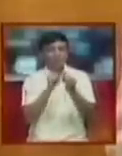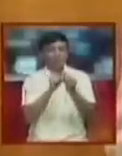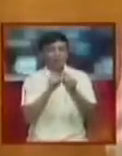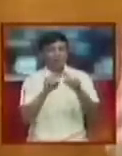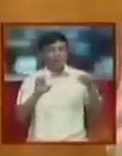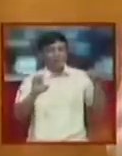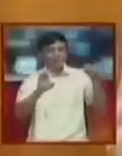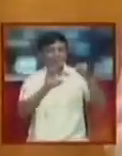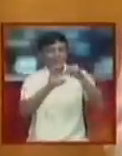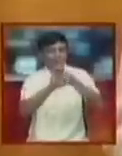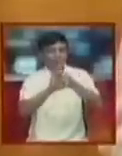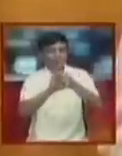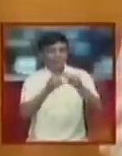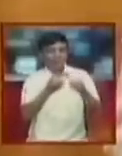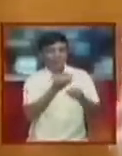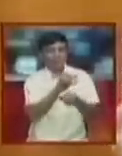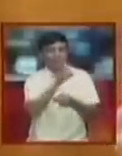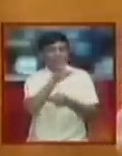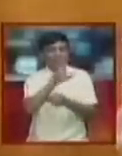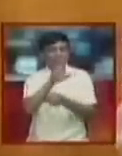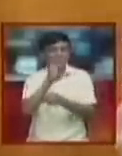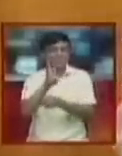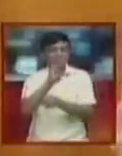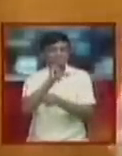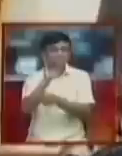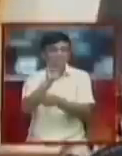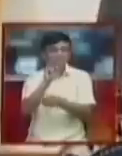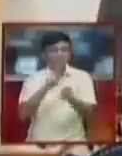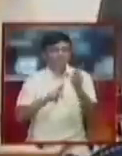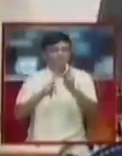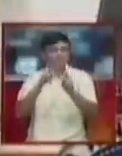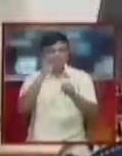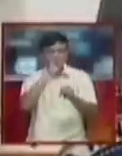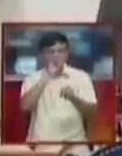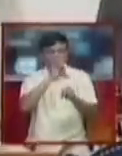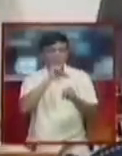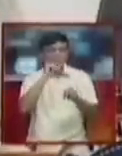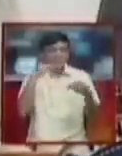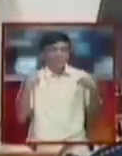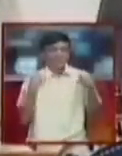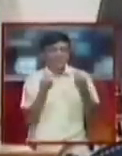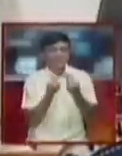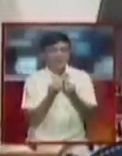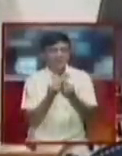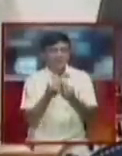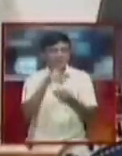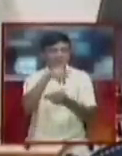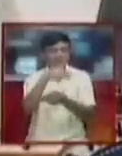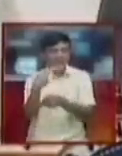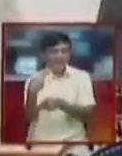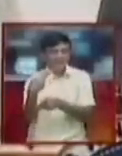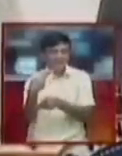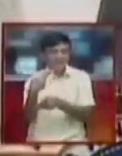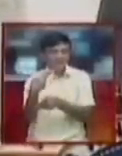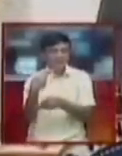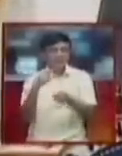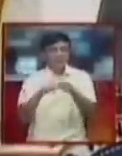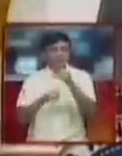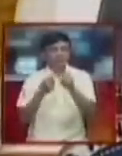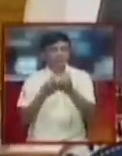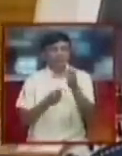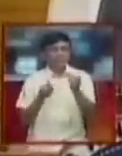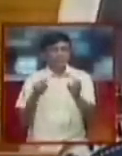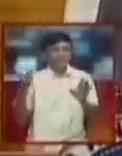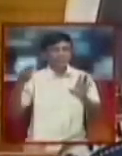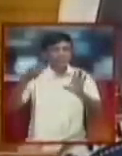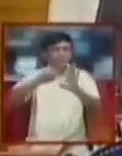may halos 36 na milyong Pilipinong hindi pa miyembro ng PhilHealth. Ang kailangan para makasali sila